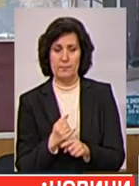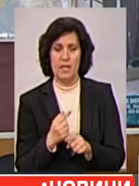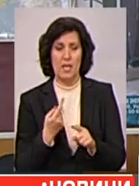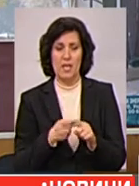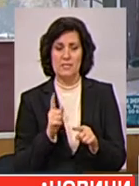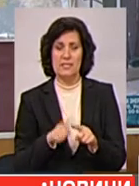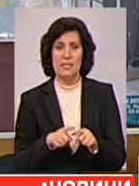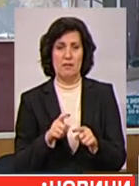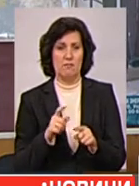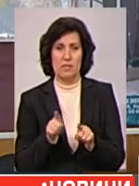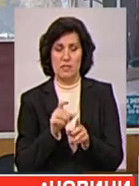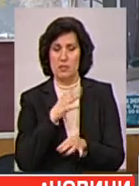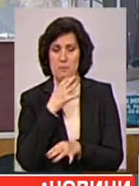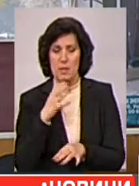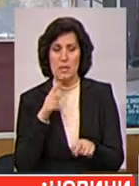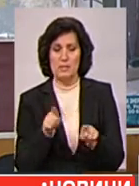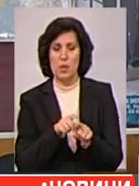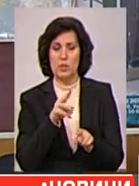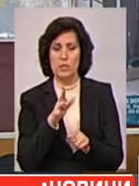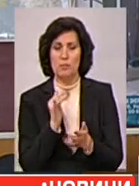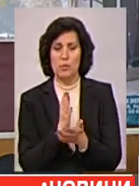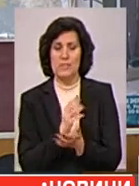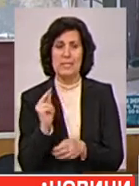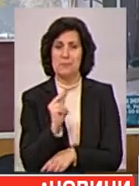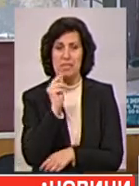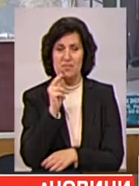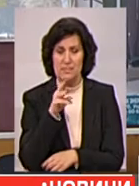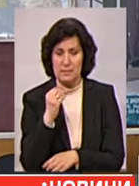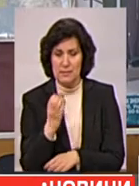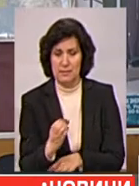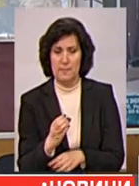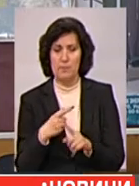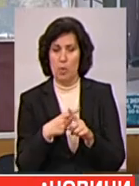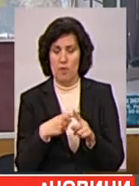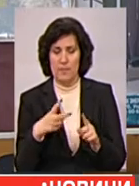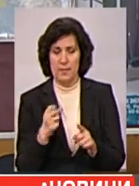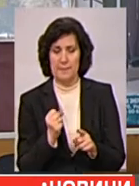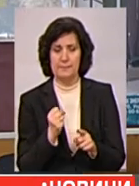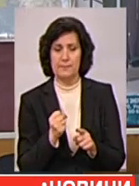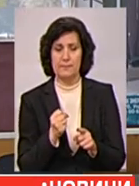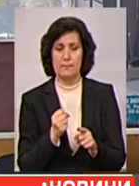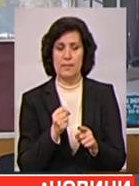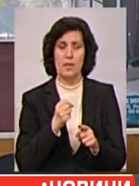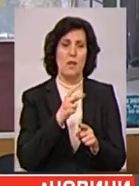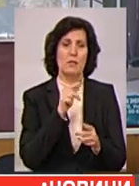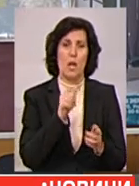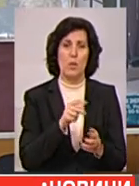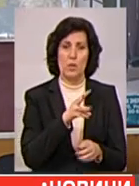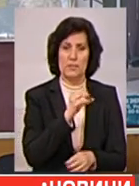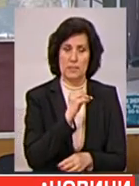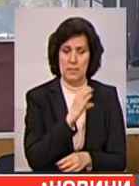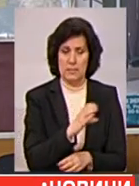вже й багато. Котли такого типу є на Зміївській ТЕС приблизно половина, на Луганській ТЕС,